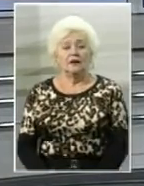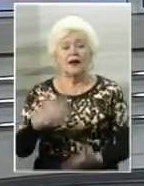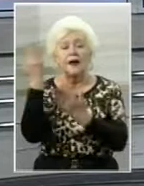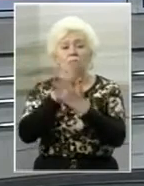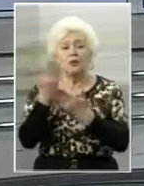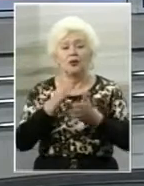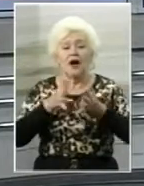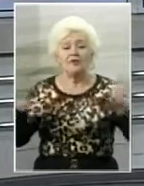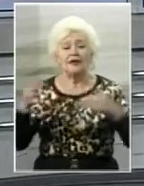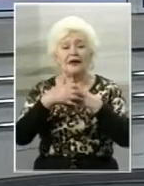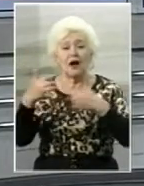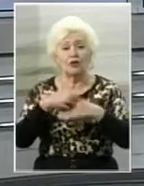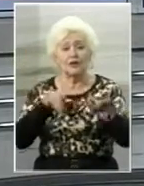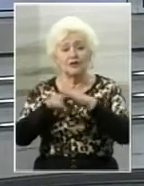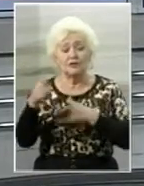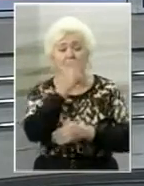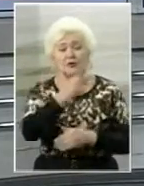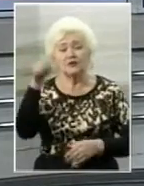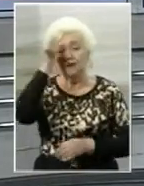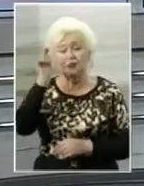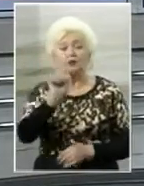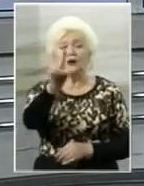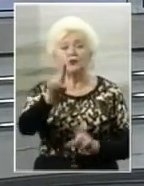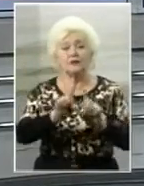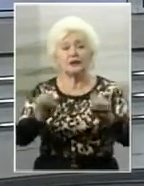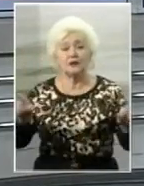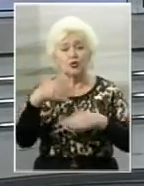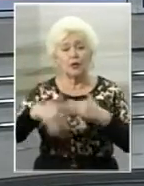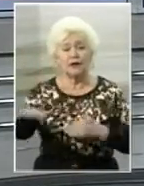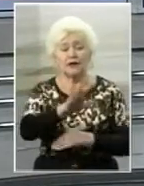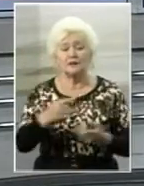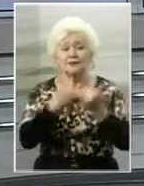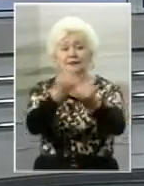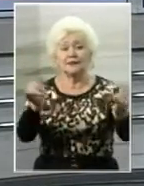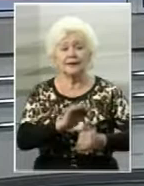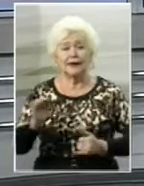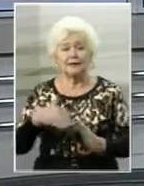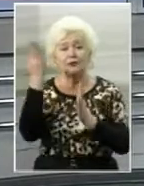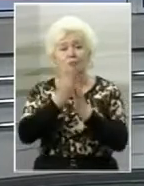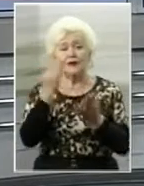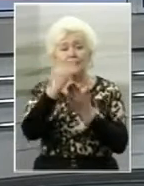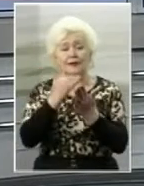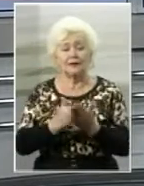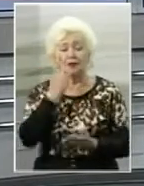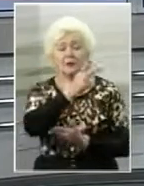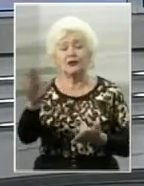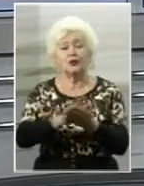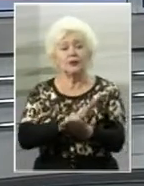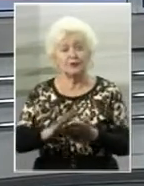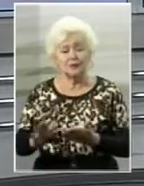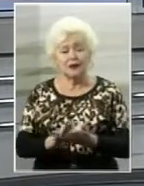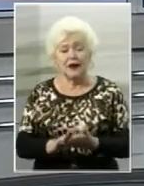Мультфільм «Велика котяча втеча» подивились учні 11-ї школи Херсона. Для дітей пільгових категорій перегляд